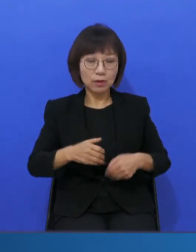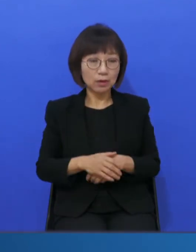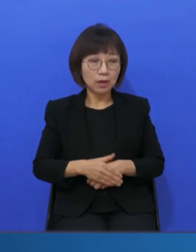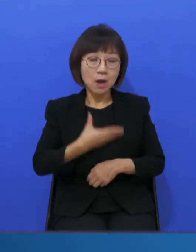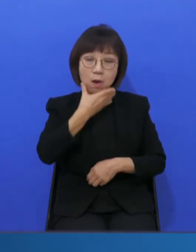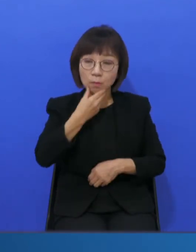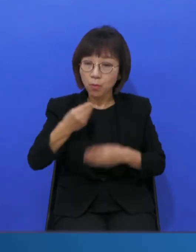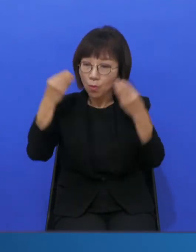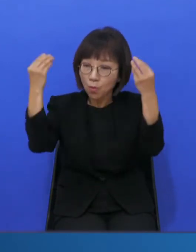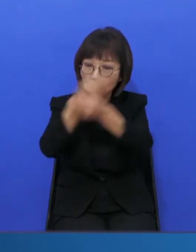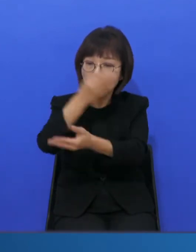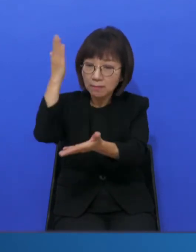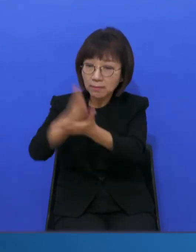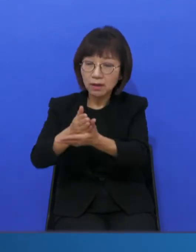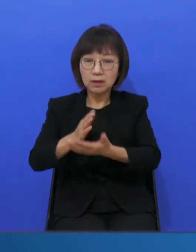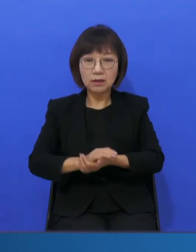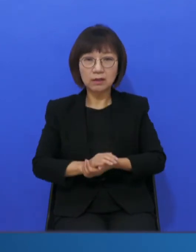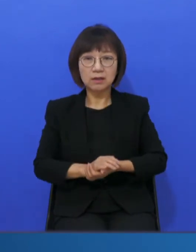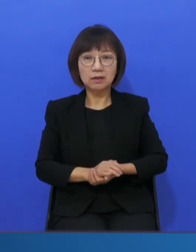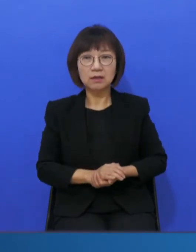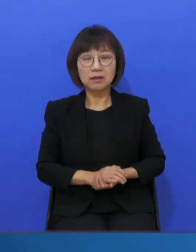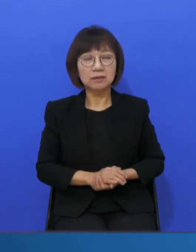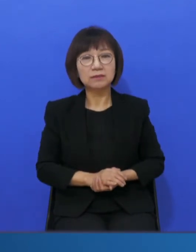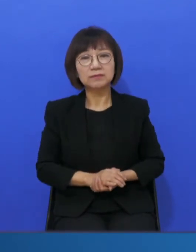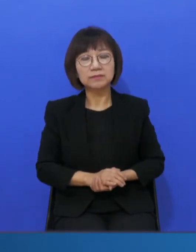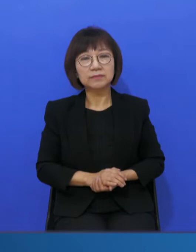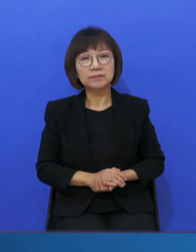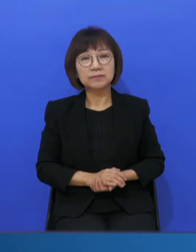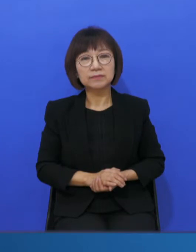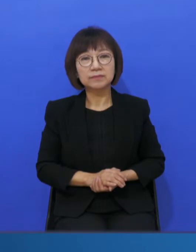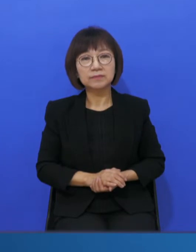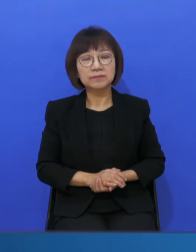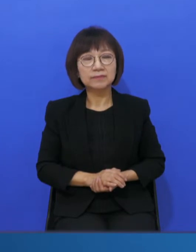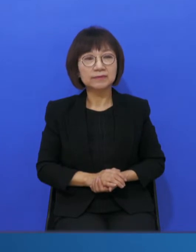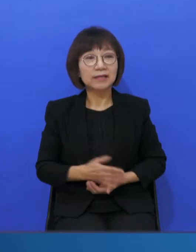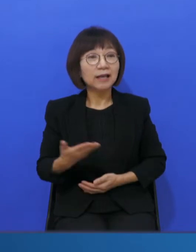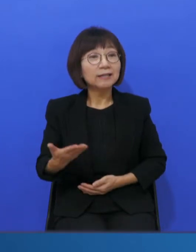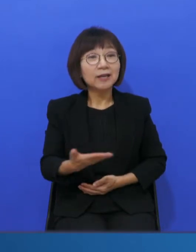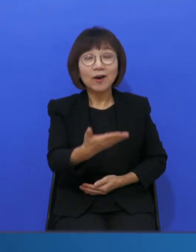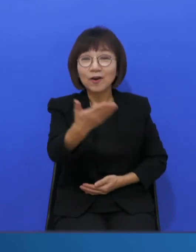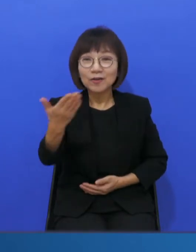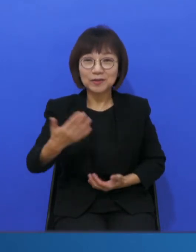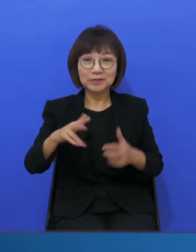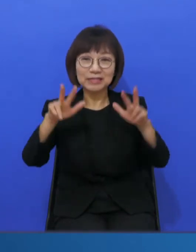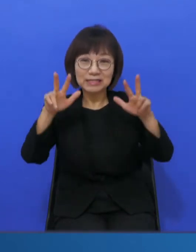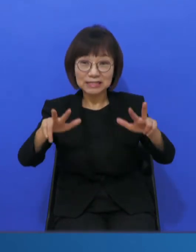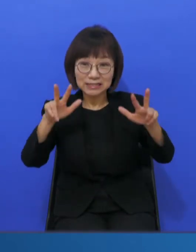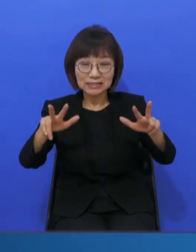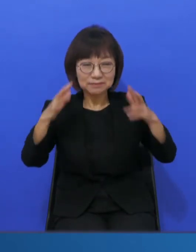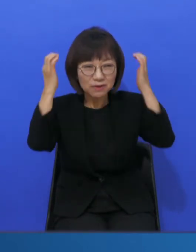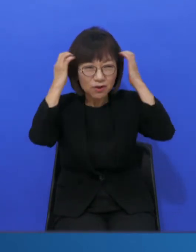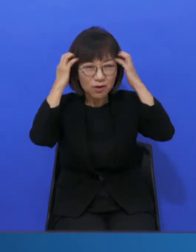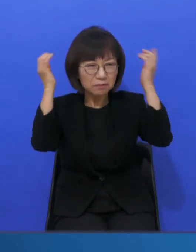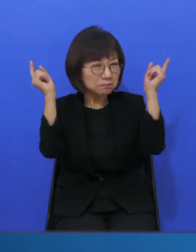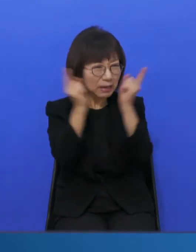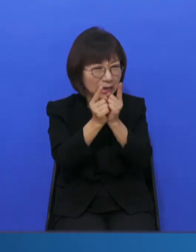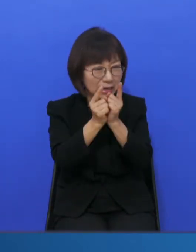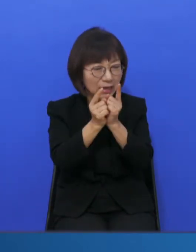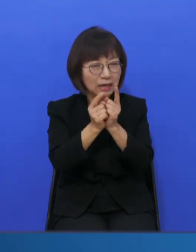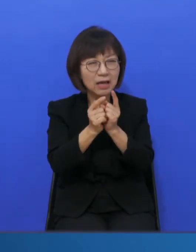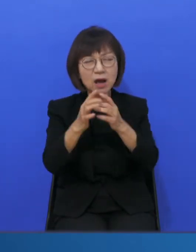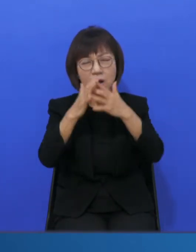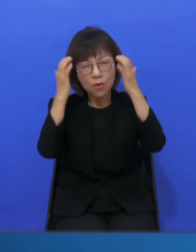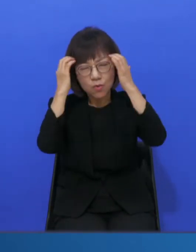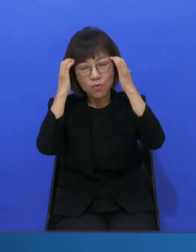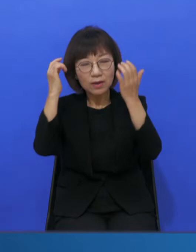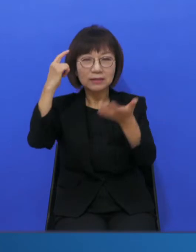the country and their nation and they'll be colonized. 여러분이 지금 당하고 있는 고난은 아닙니다. The difficulty that you are facing right now, those are